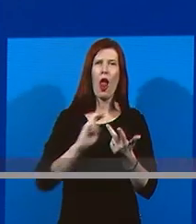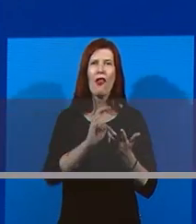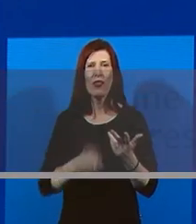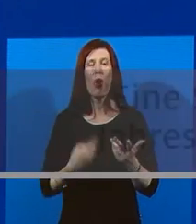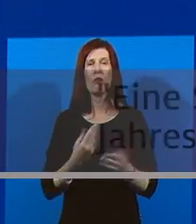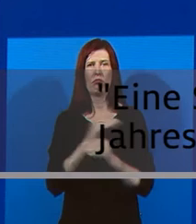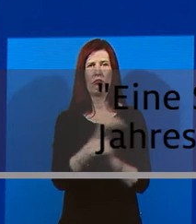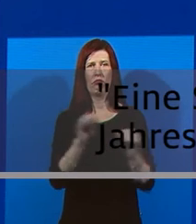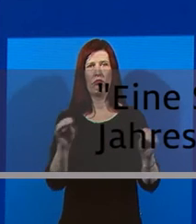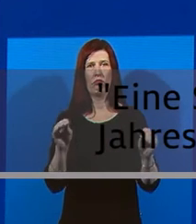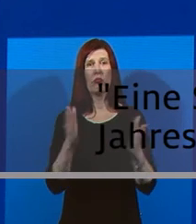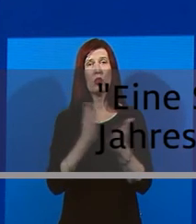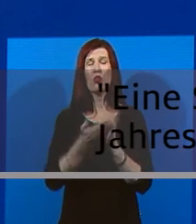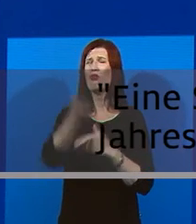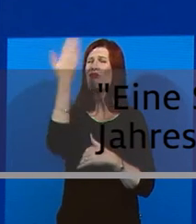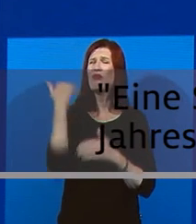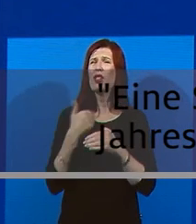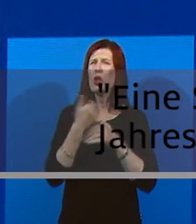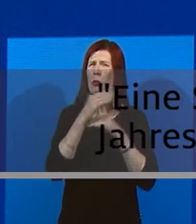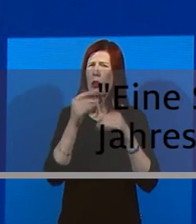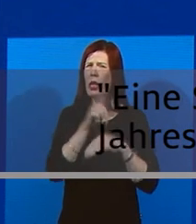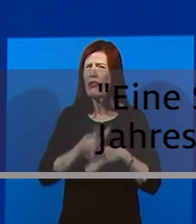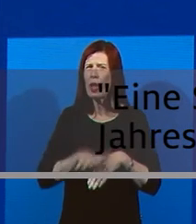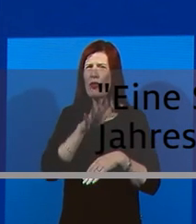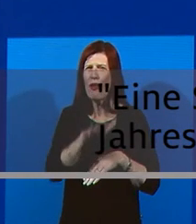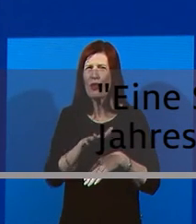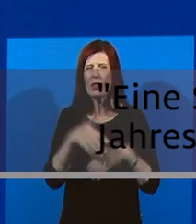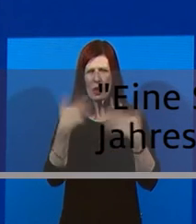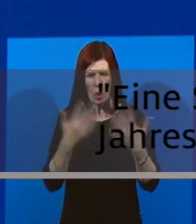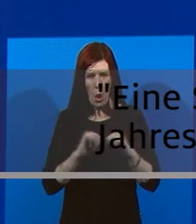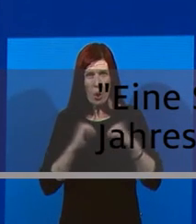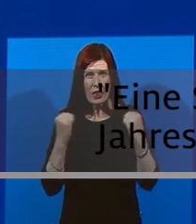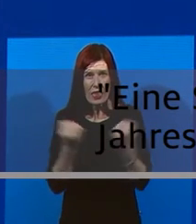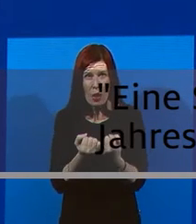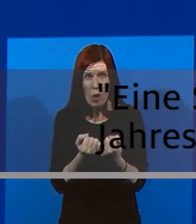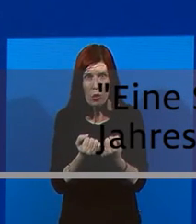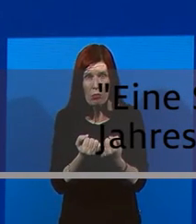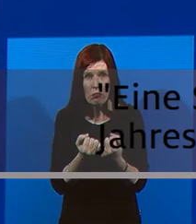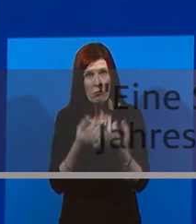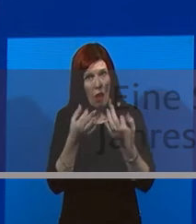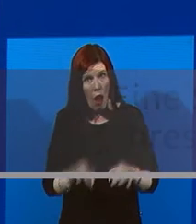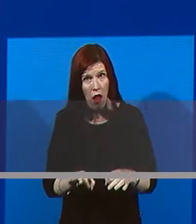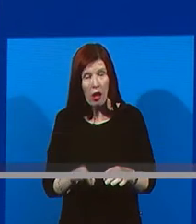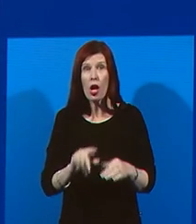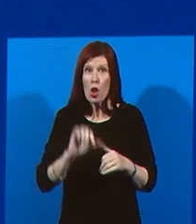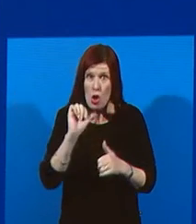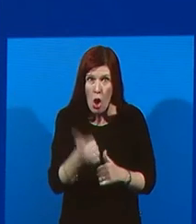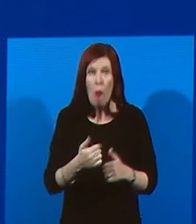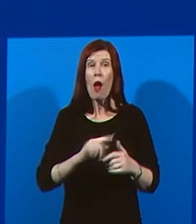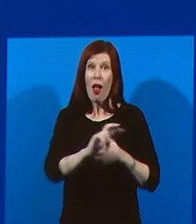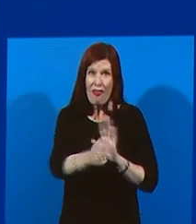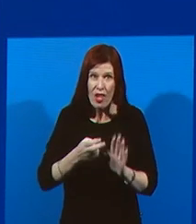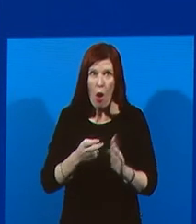Situation wie die des Spätsommers 2015 kann, soll und darf sich nicht